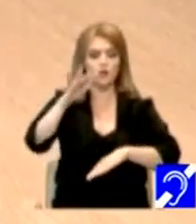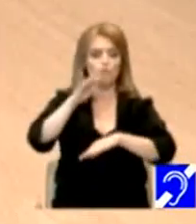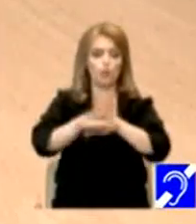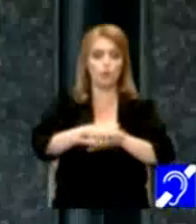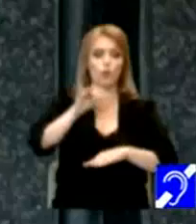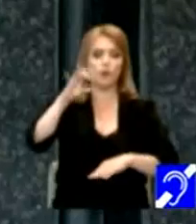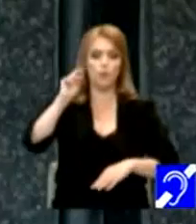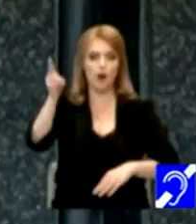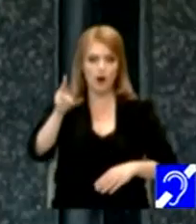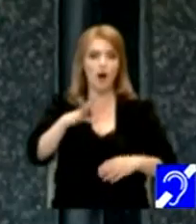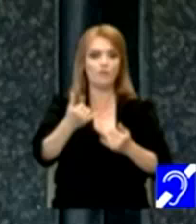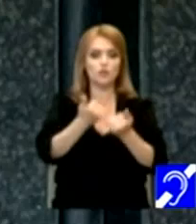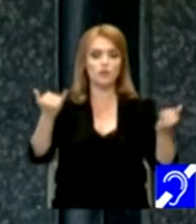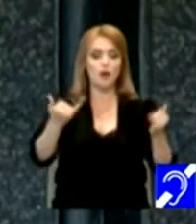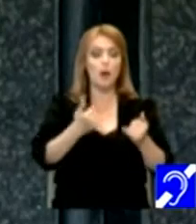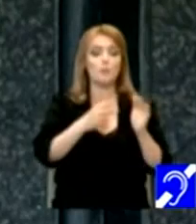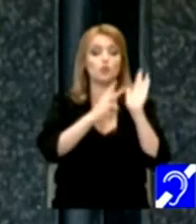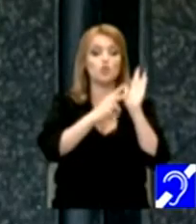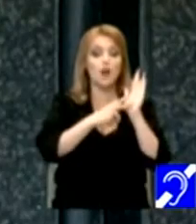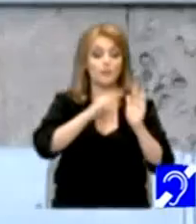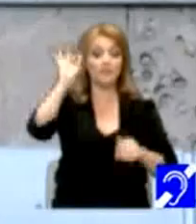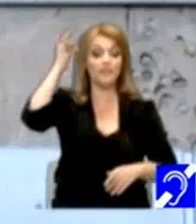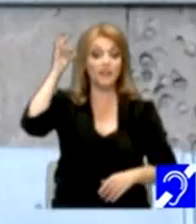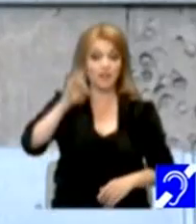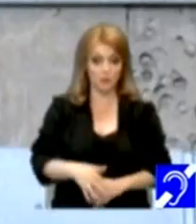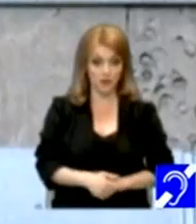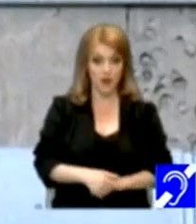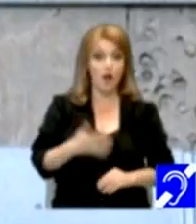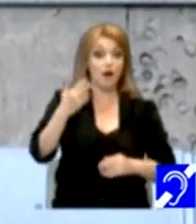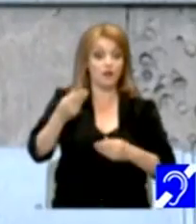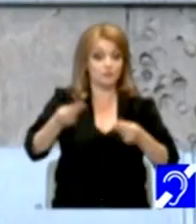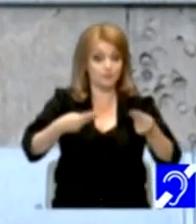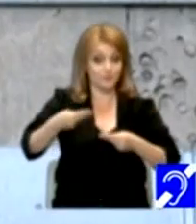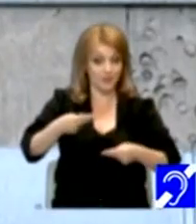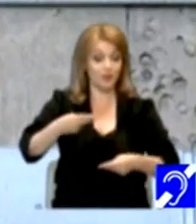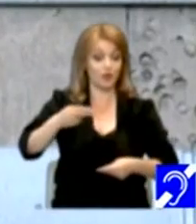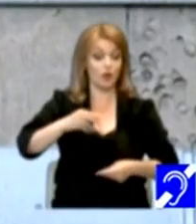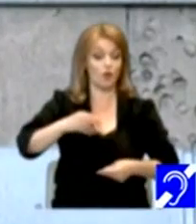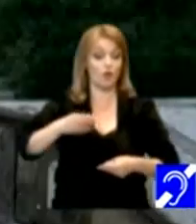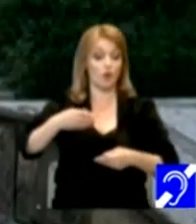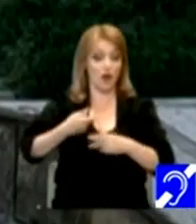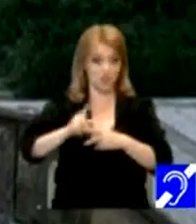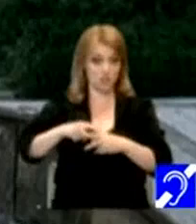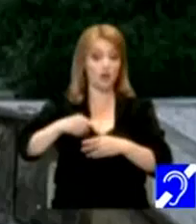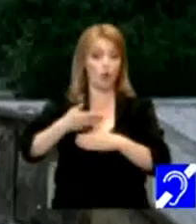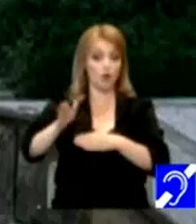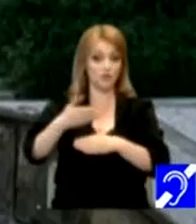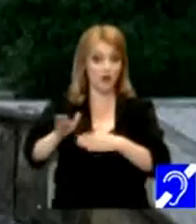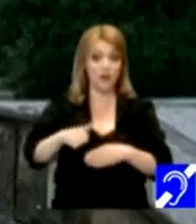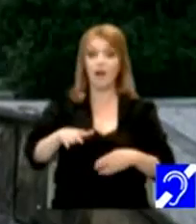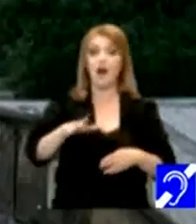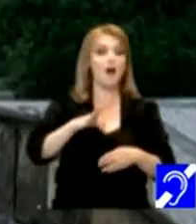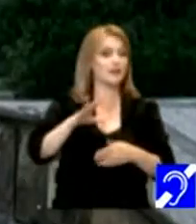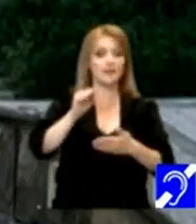au fost oferite pentru 7 companii. Anchetatorii spun că la contractarea creditelor s-au ignorat criteriile și procedurile stabilite de